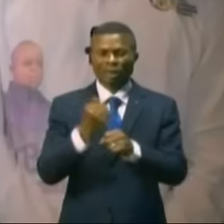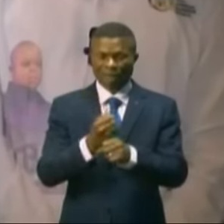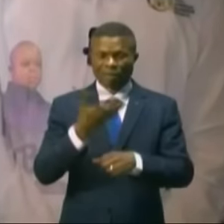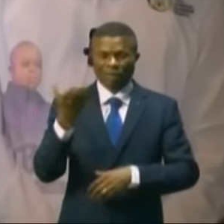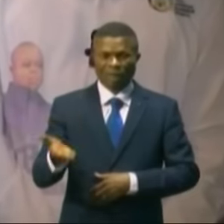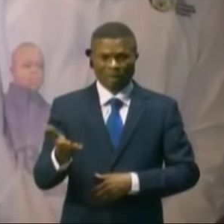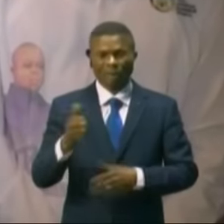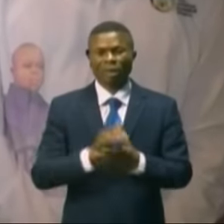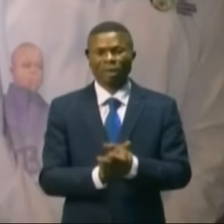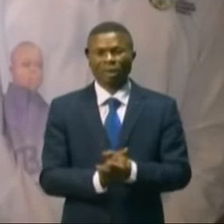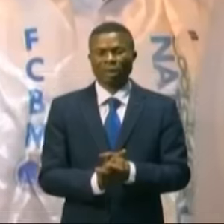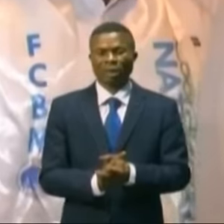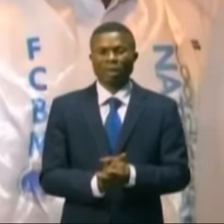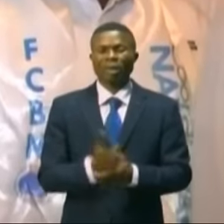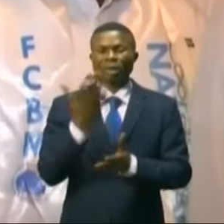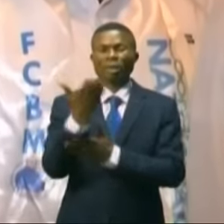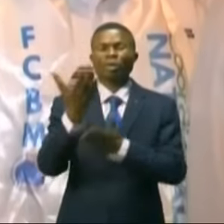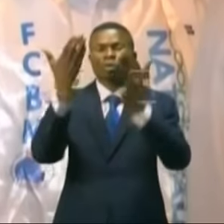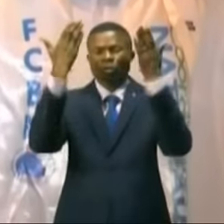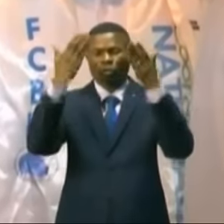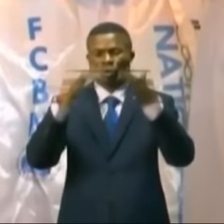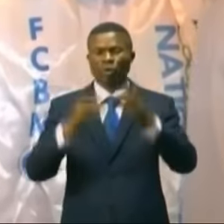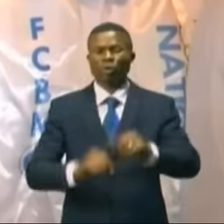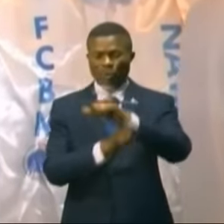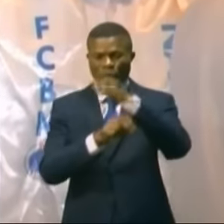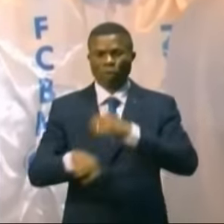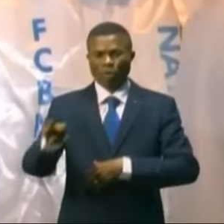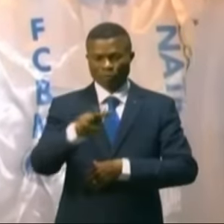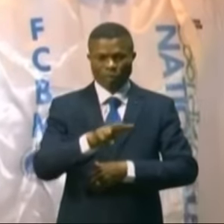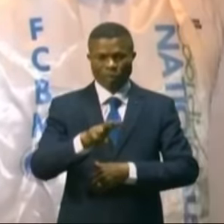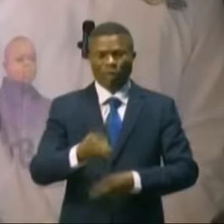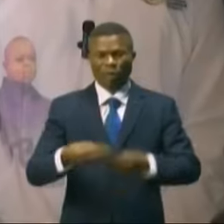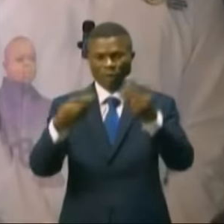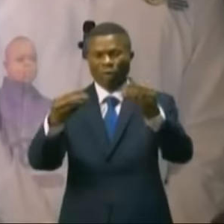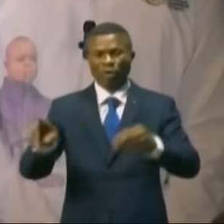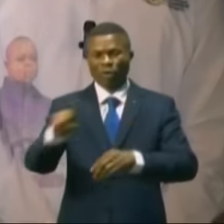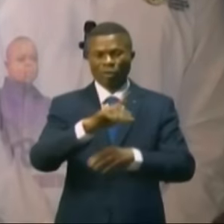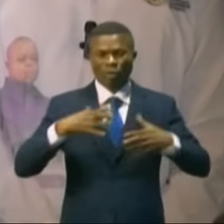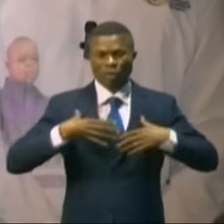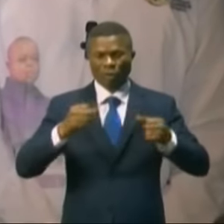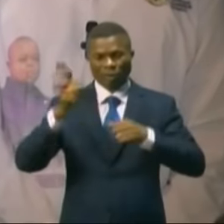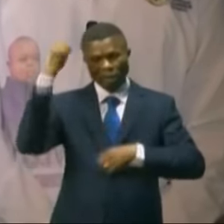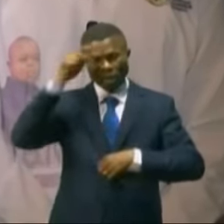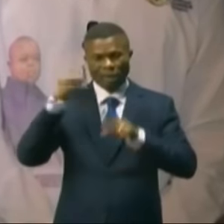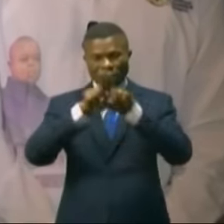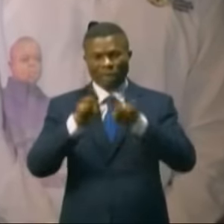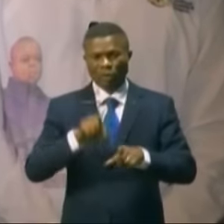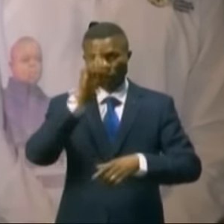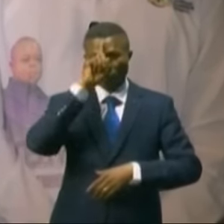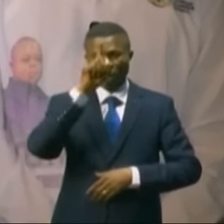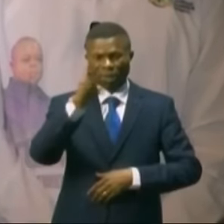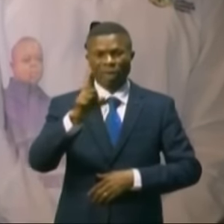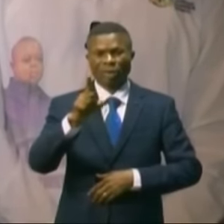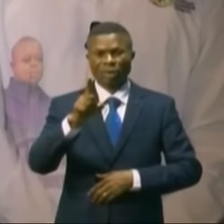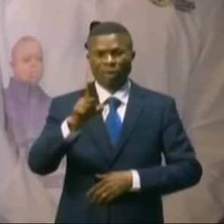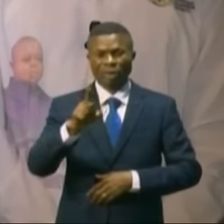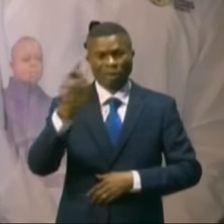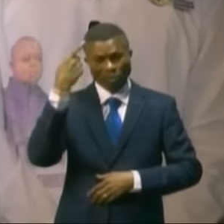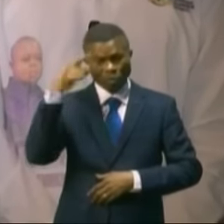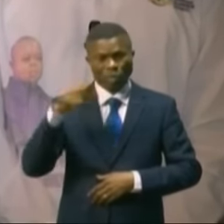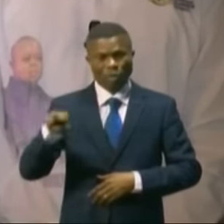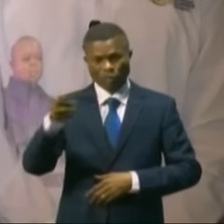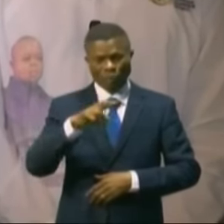fonctions et prions Dieu de vous accompagner et vous accorder grâce, sagesse et intelligence afin que